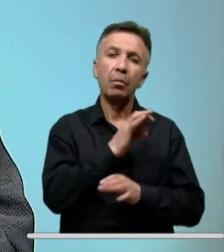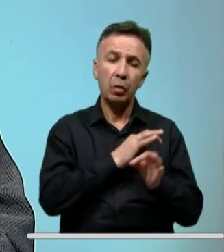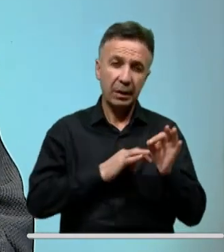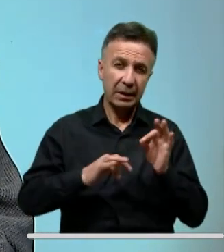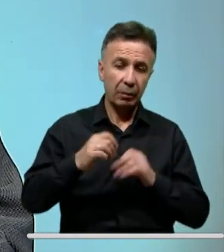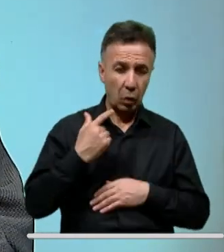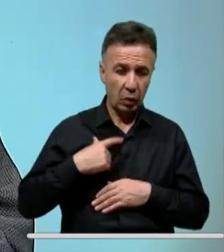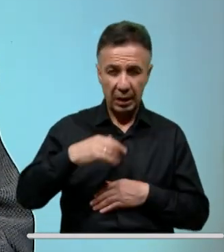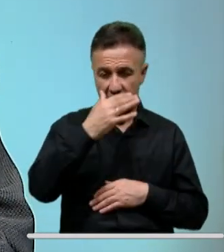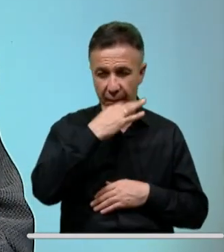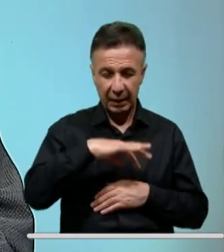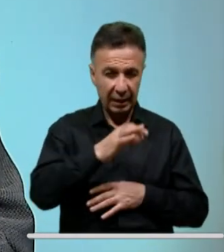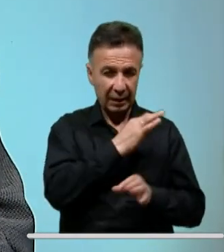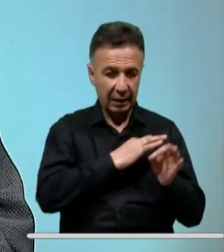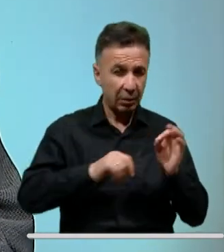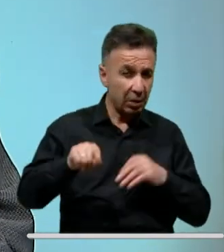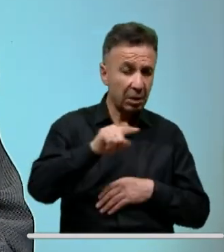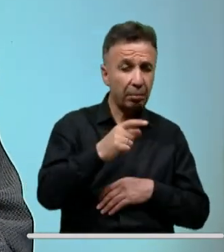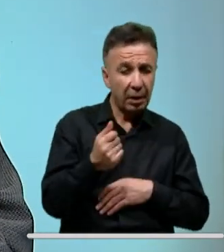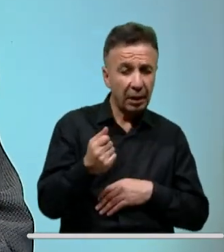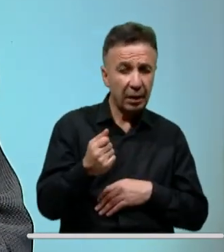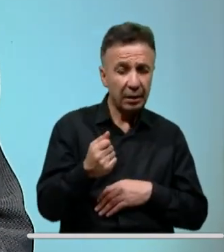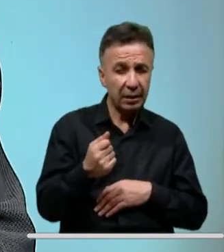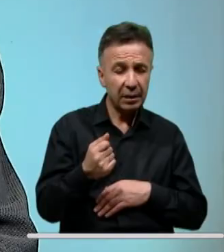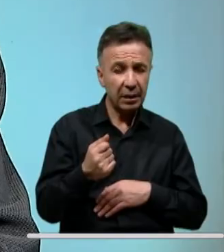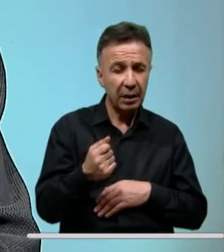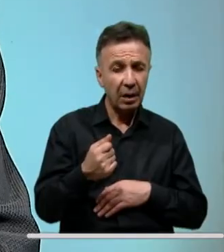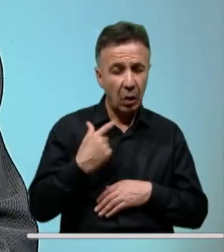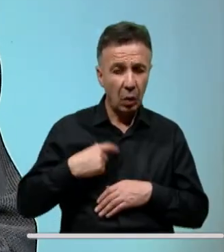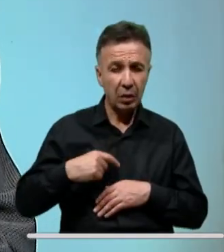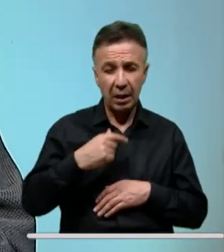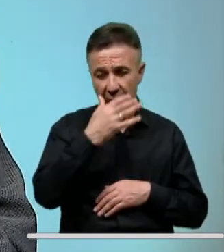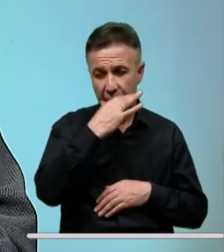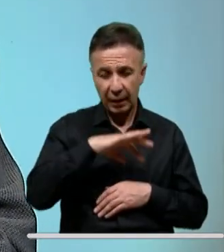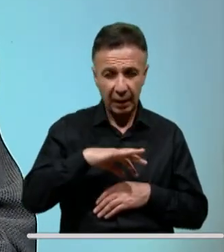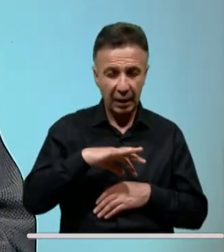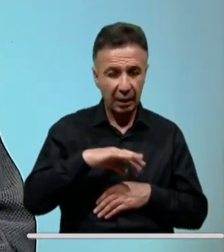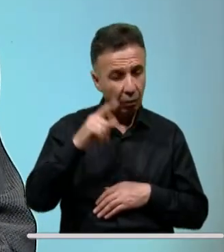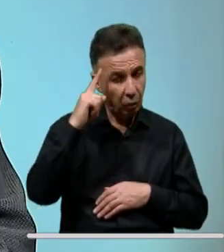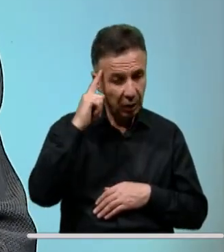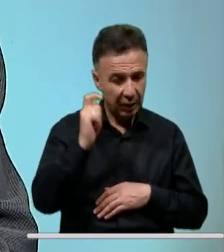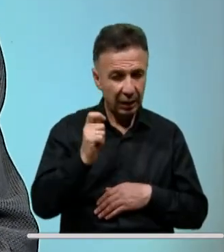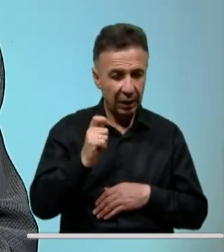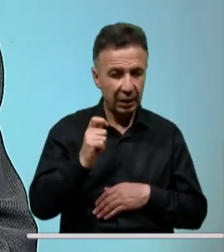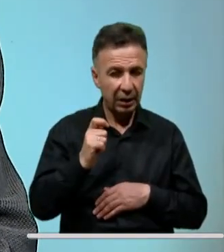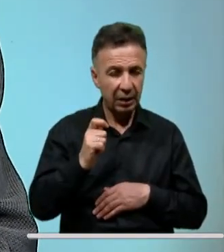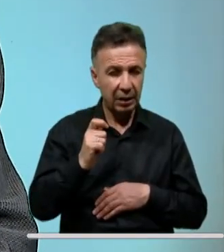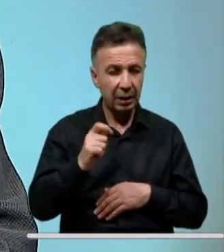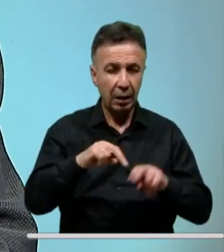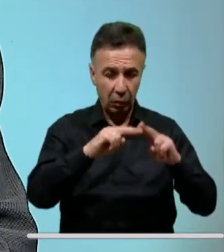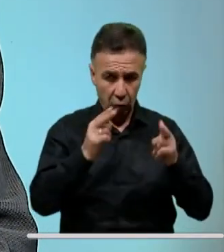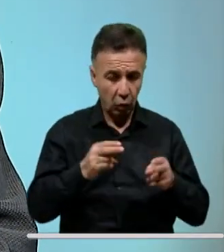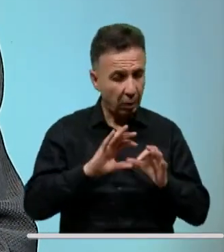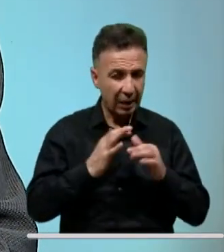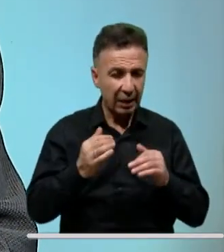sistemde sizin paralarınızı bireysel emekliye müracaat ettiğiniz aracı kuruluş neresiyse,